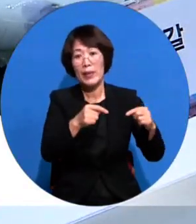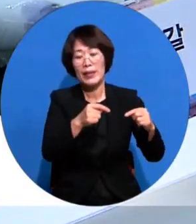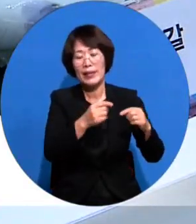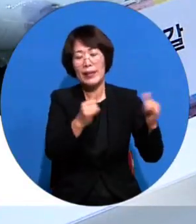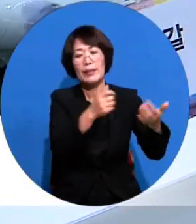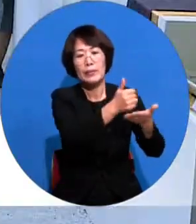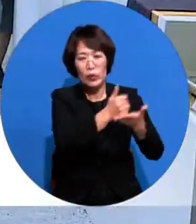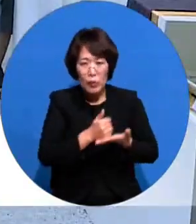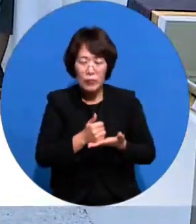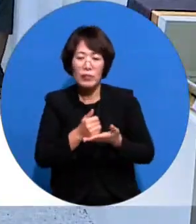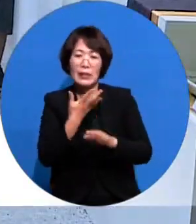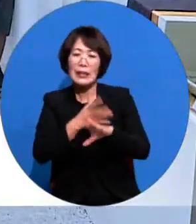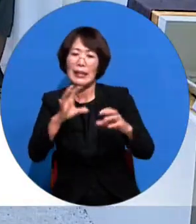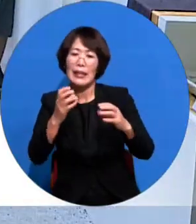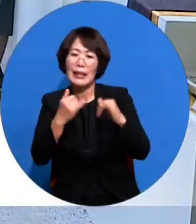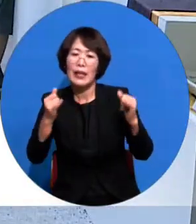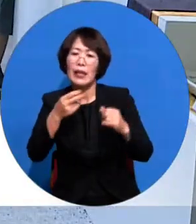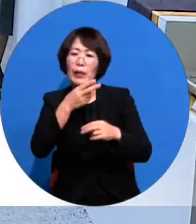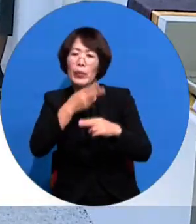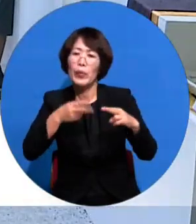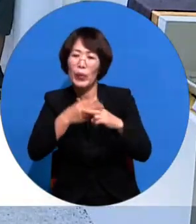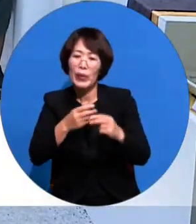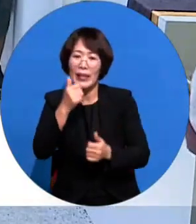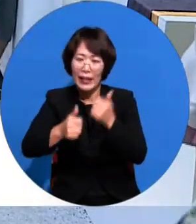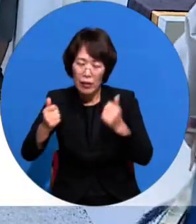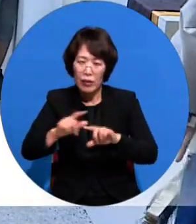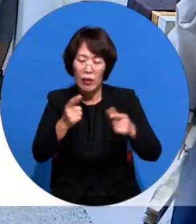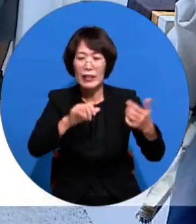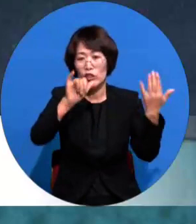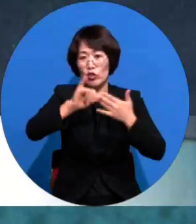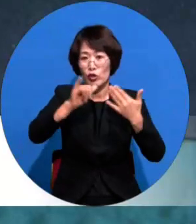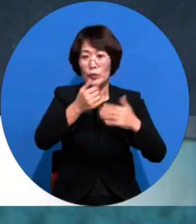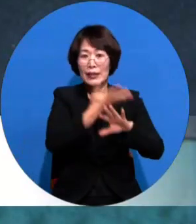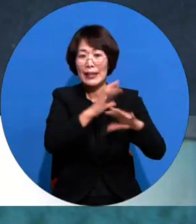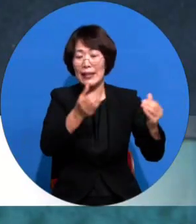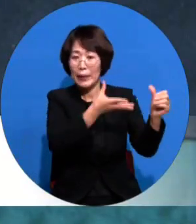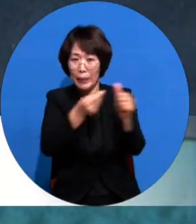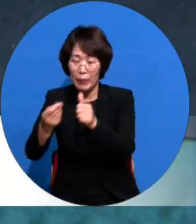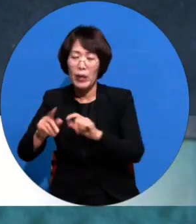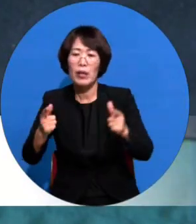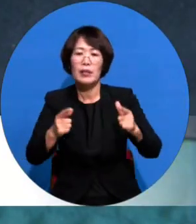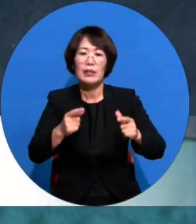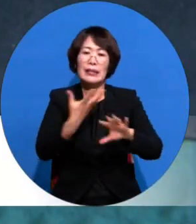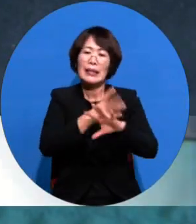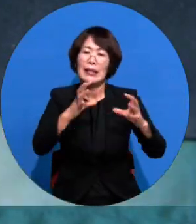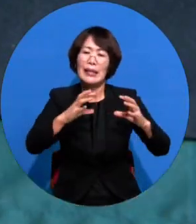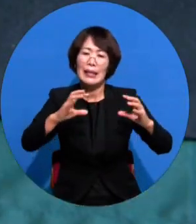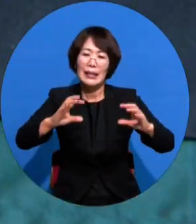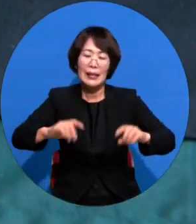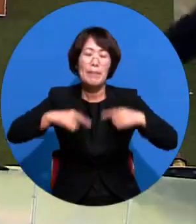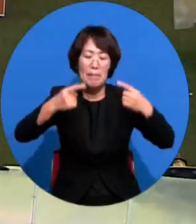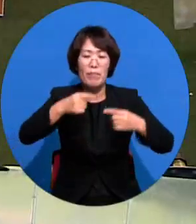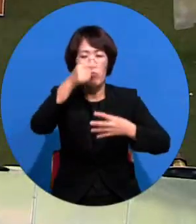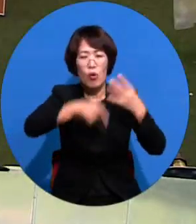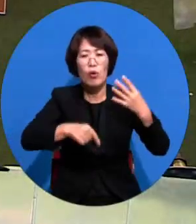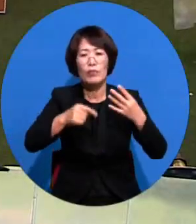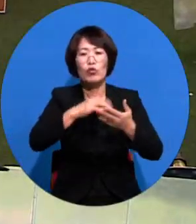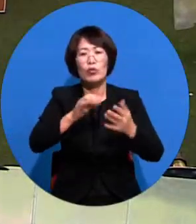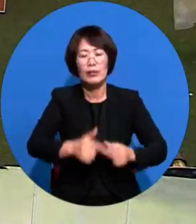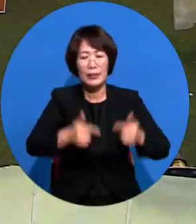외국인 요리 경연대회, 외국인 인플루언서 남도 미식 투어 등 외국인 참여 프로그램도 확대하기로